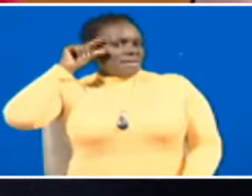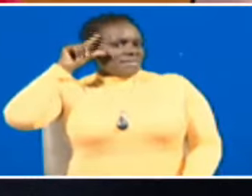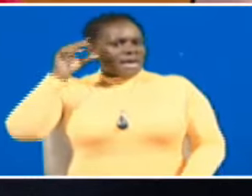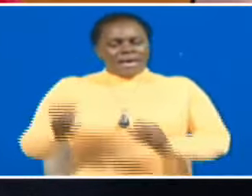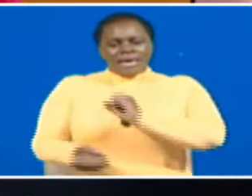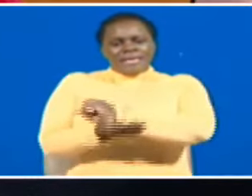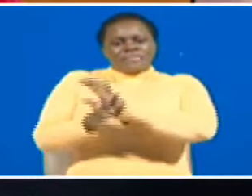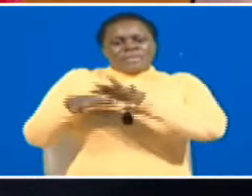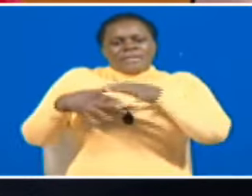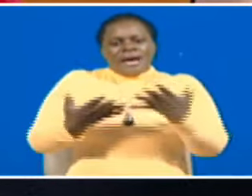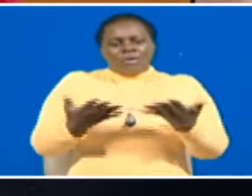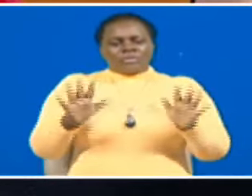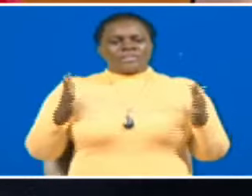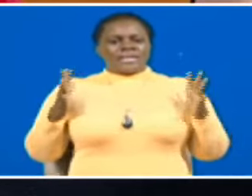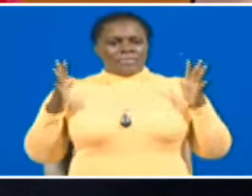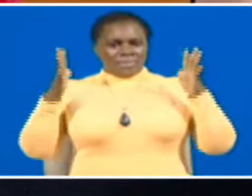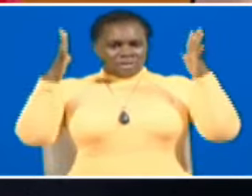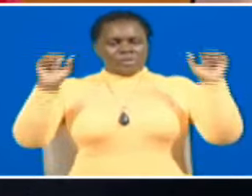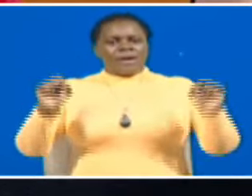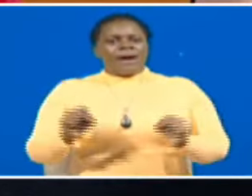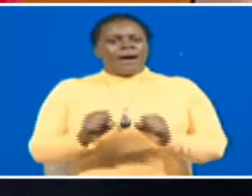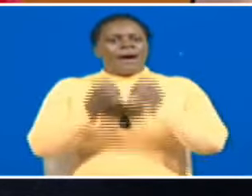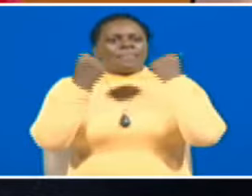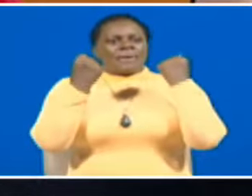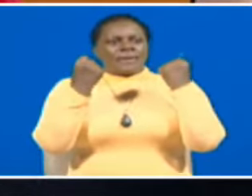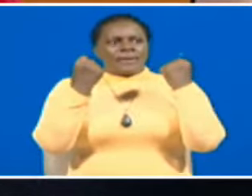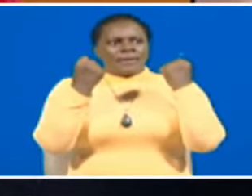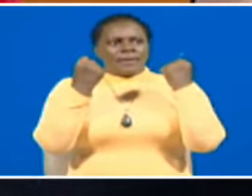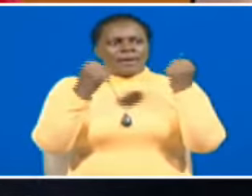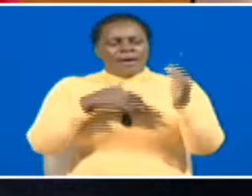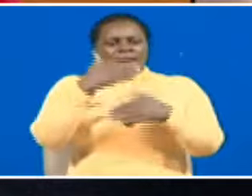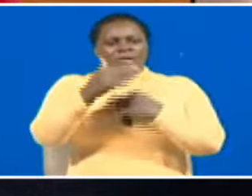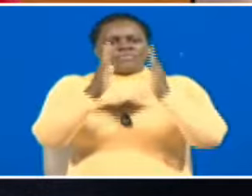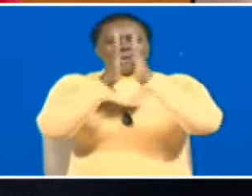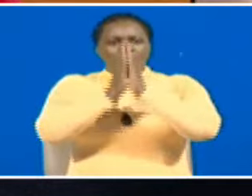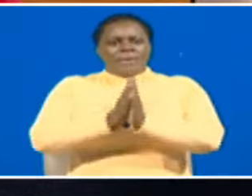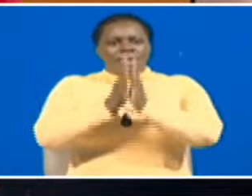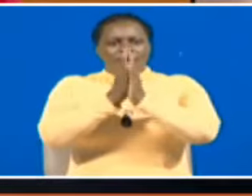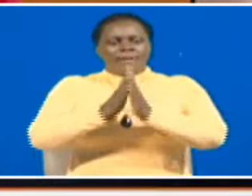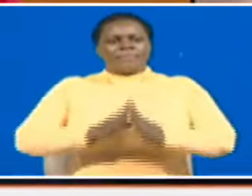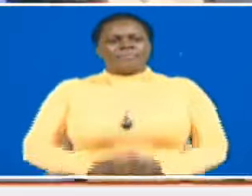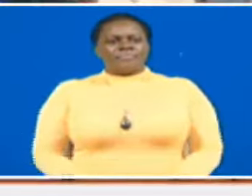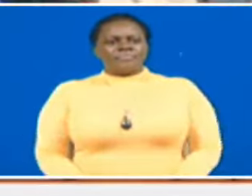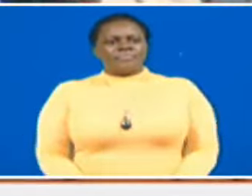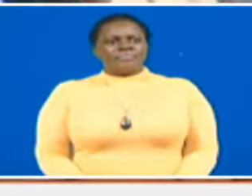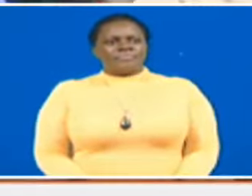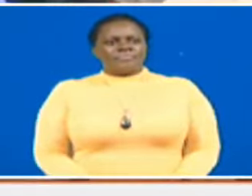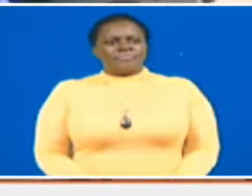anatueleza jinsi siku hii ilivyokuwa baada ya swala ya asubuhi.